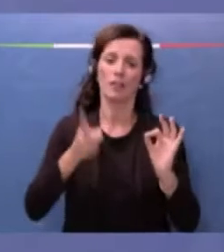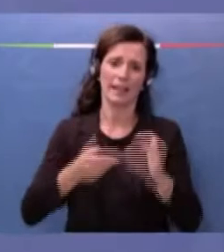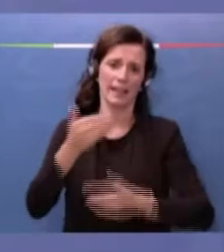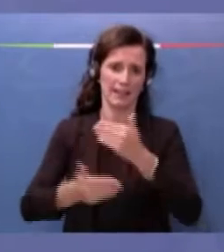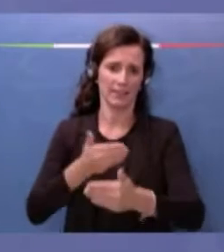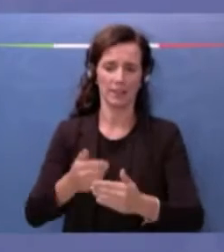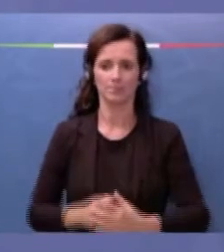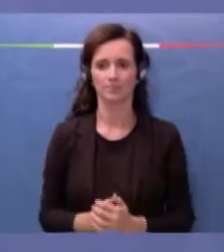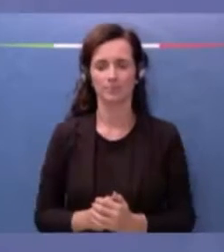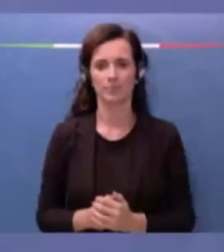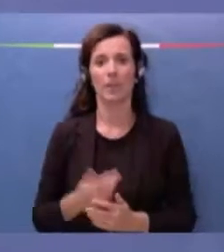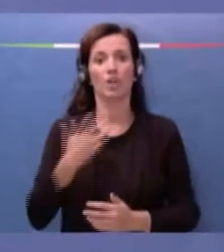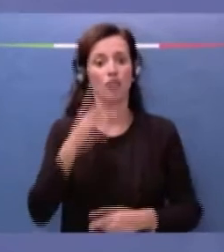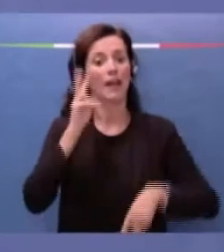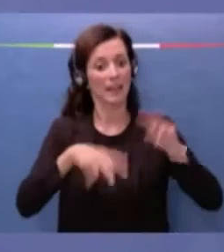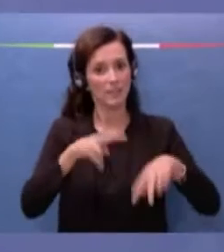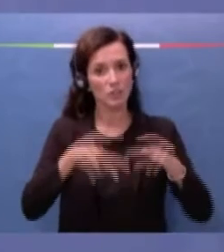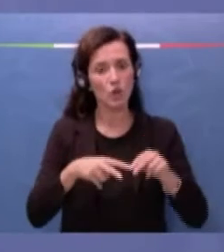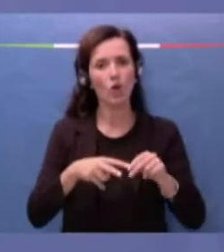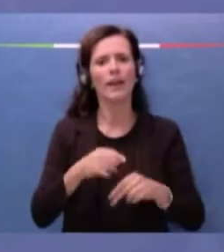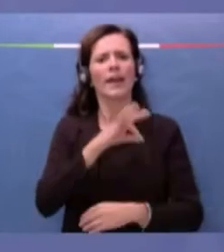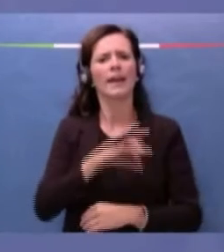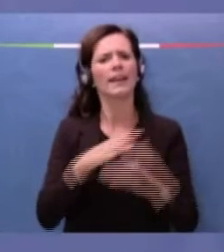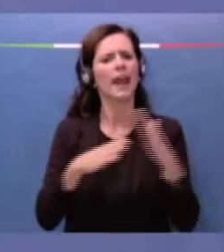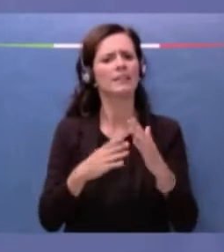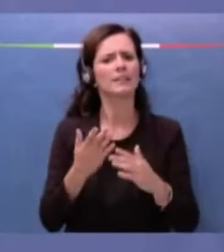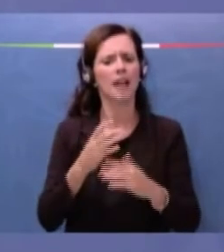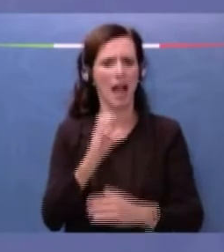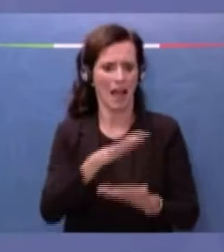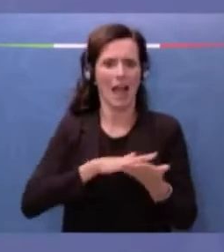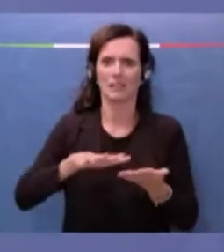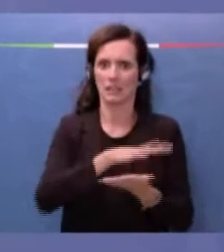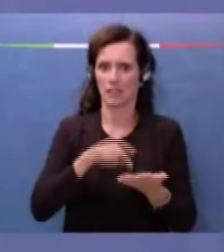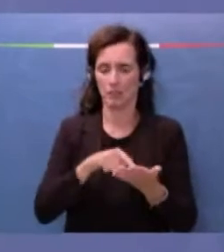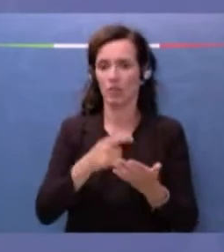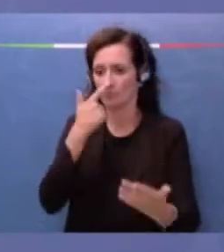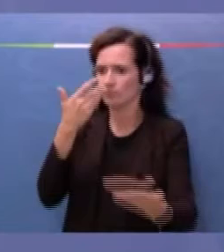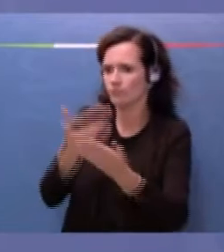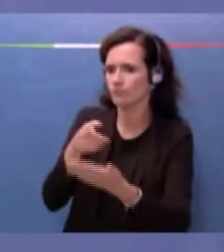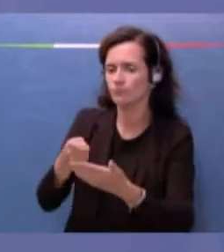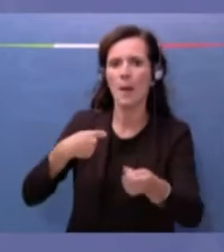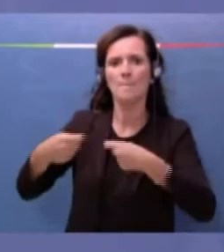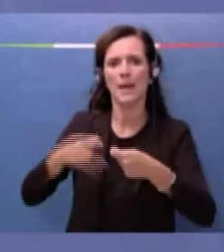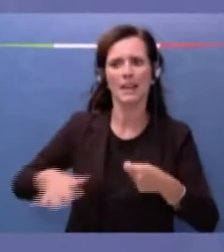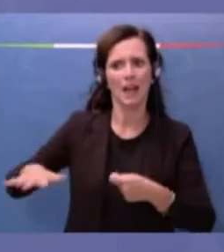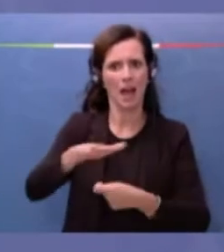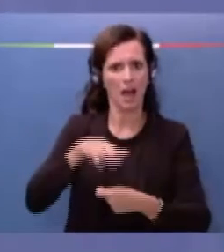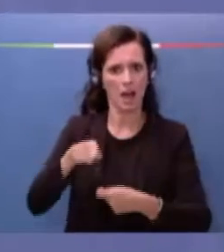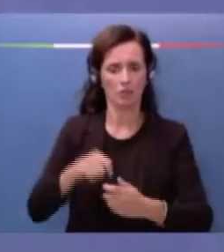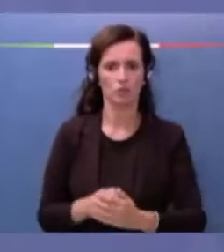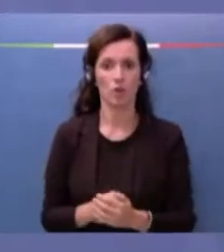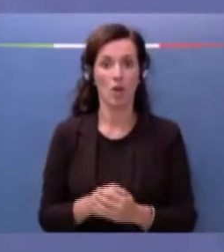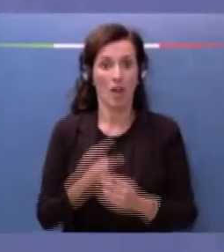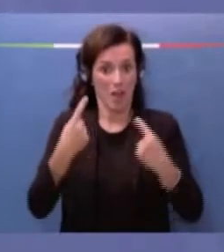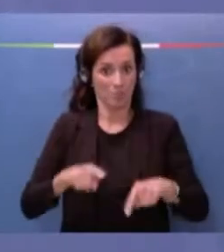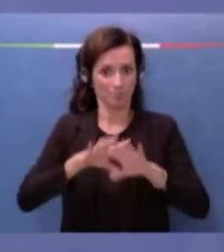Procederà anche a una revisione delle rendite catastali, adeguandole a quelle che sono le rendite di mercato. Ma per far